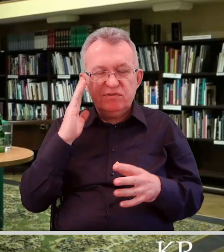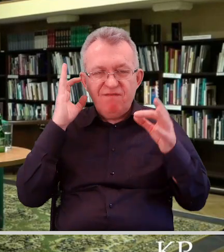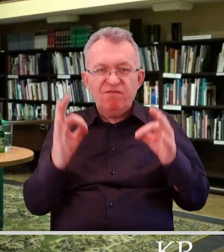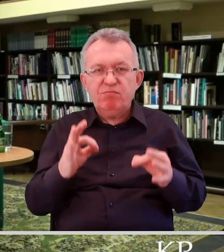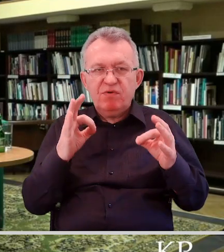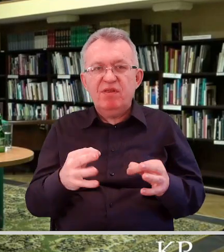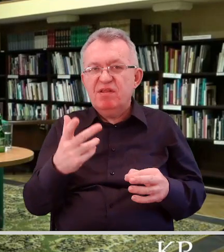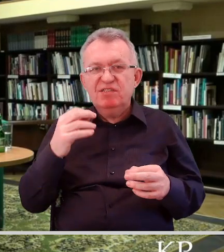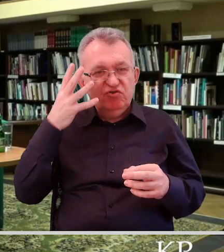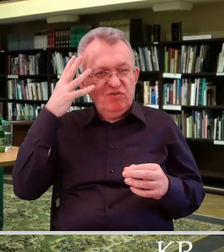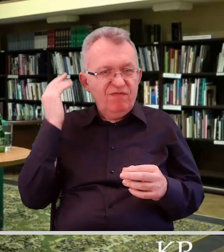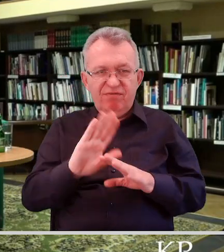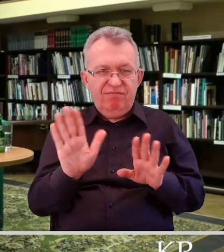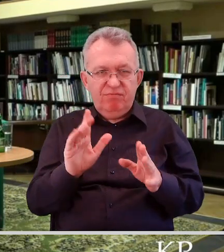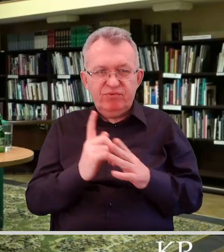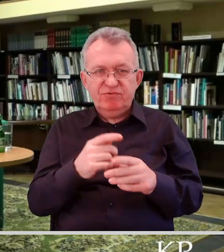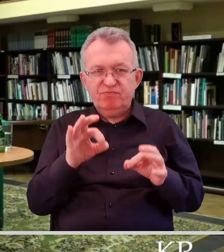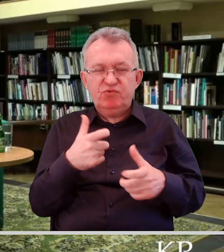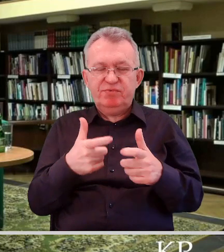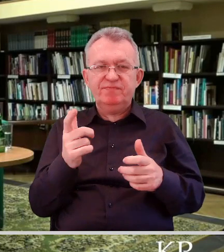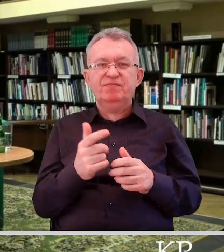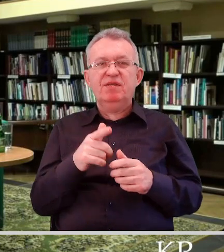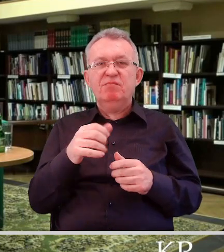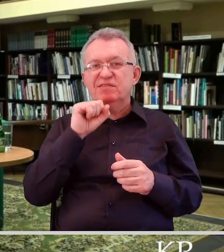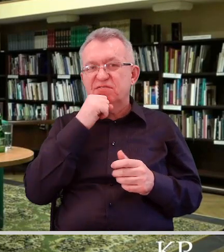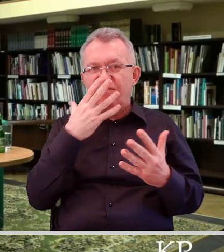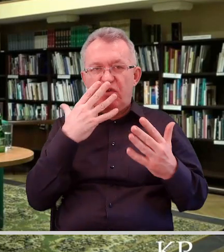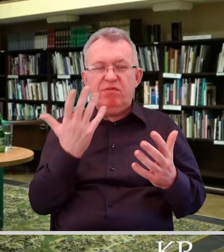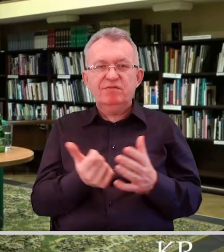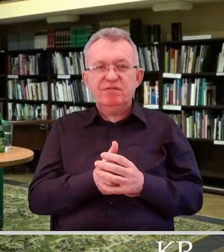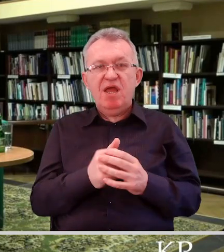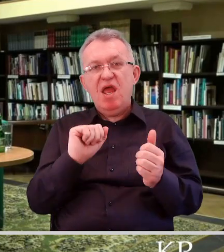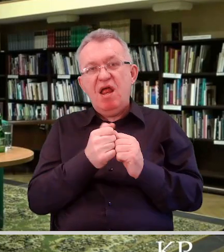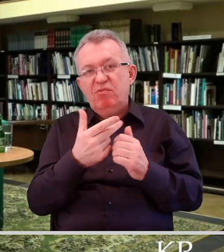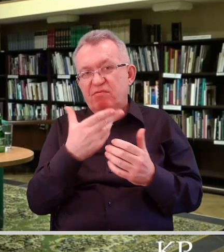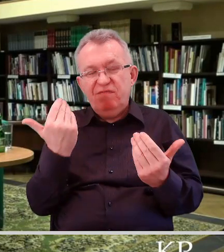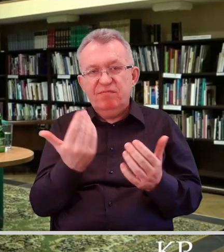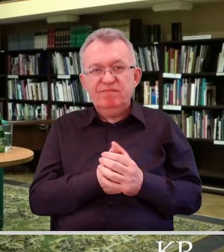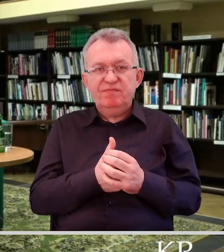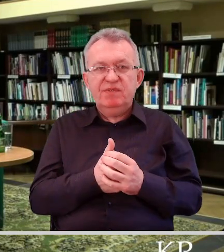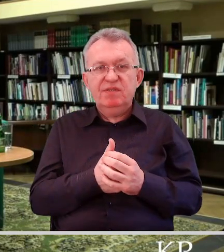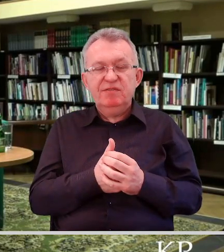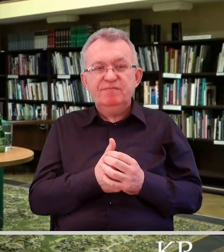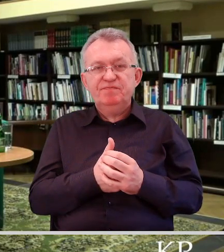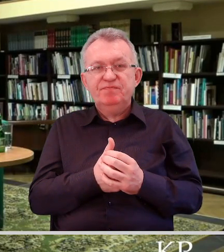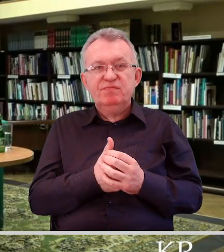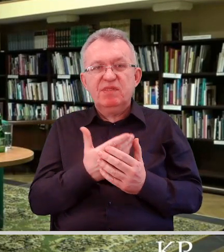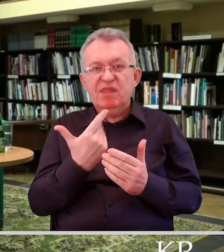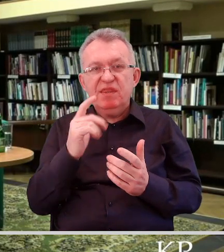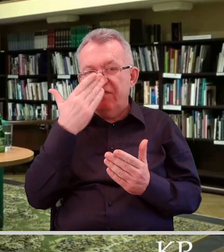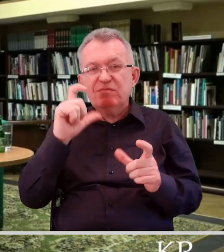tak? Nie chodź z tymi siwymi włosami, bo staro wyglądasz. Albo nie wiem, bo co. Bo właściwie nie wiem,